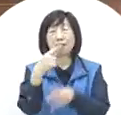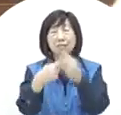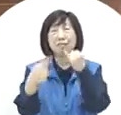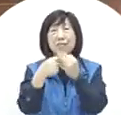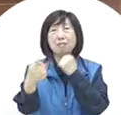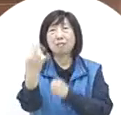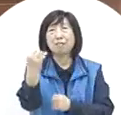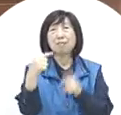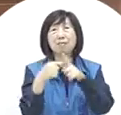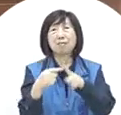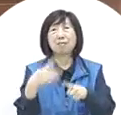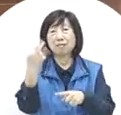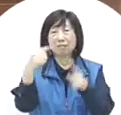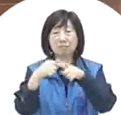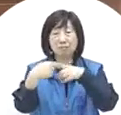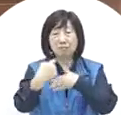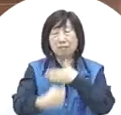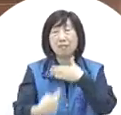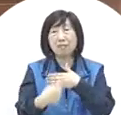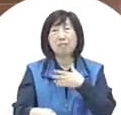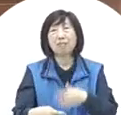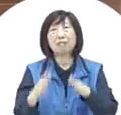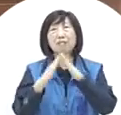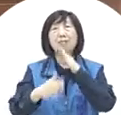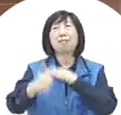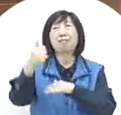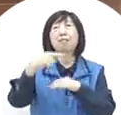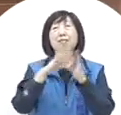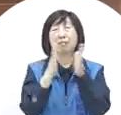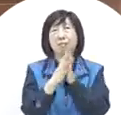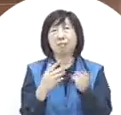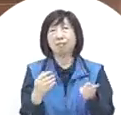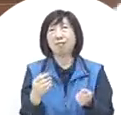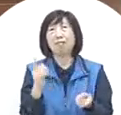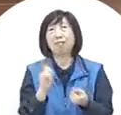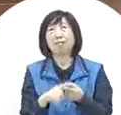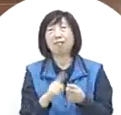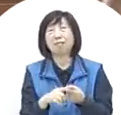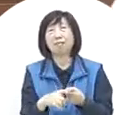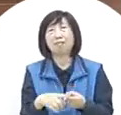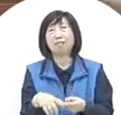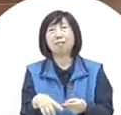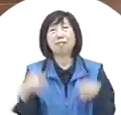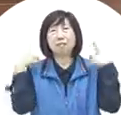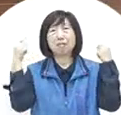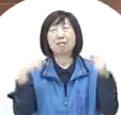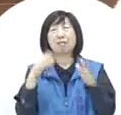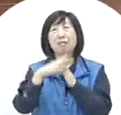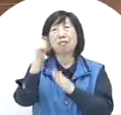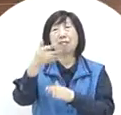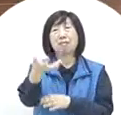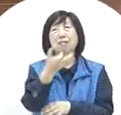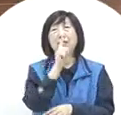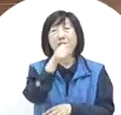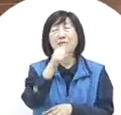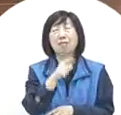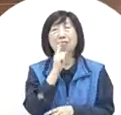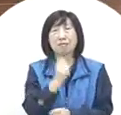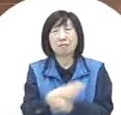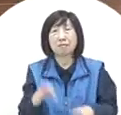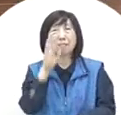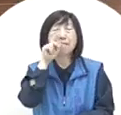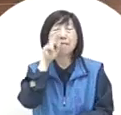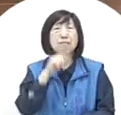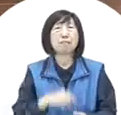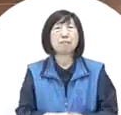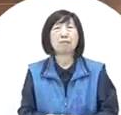做了。 要多少人受伤啊？ 我们已经尽量去做了。我们每一个环节都尽量去做了。 请宋局长道歉好不好？你那句话就失言。 这